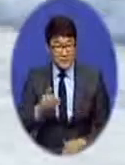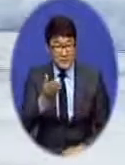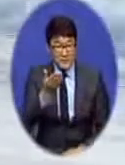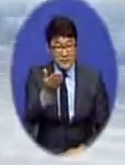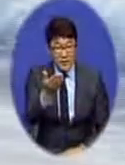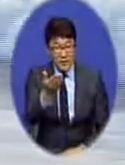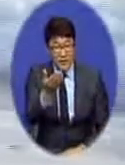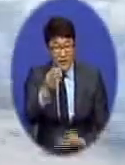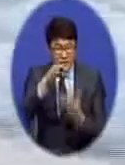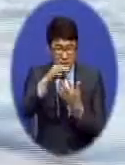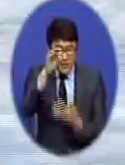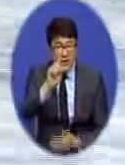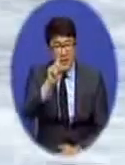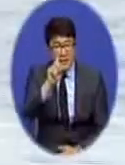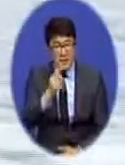너